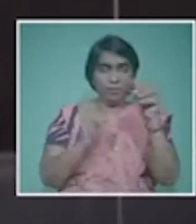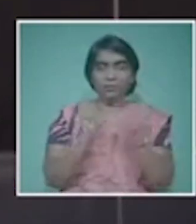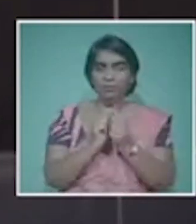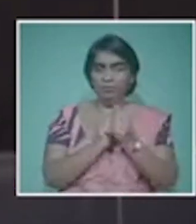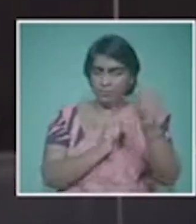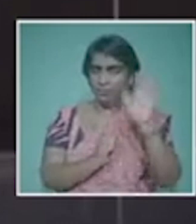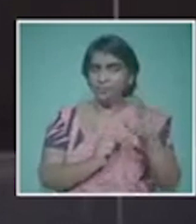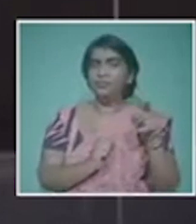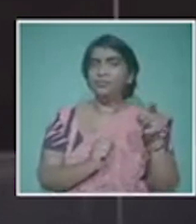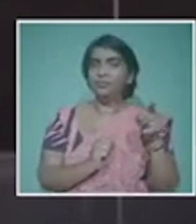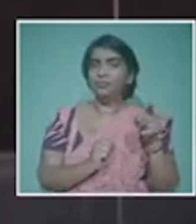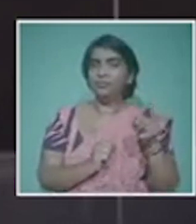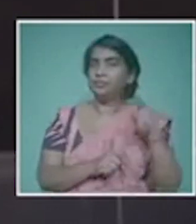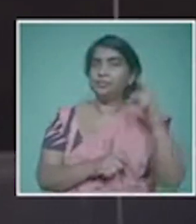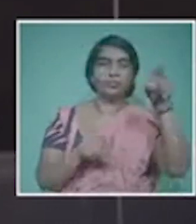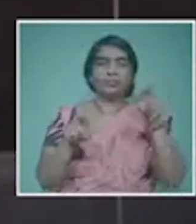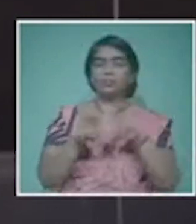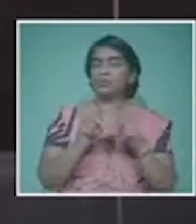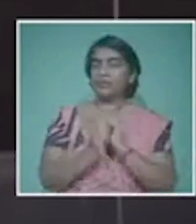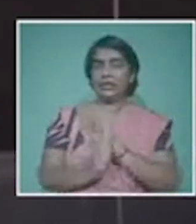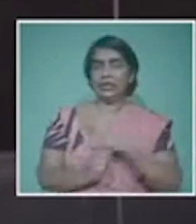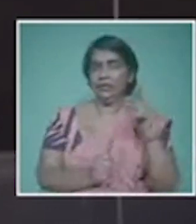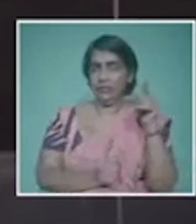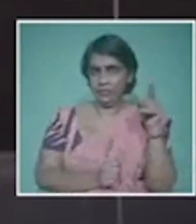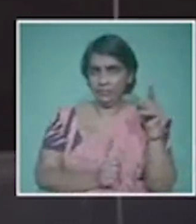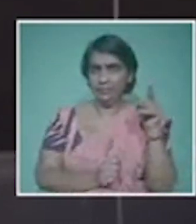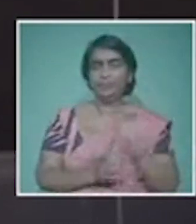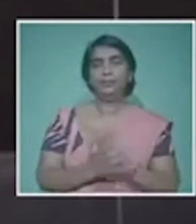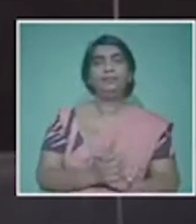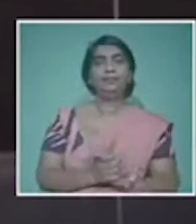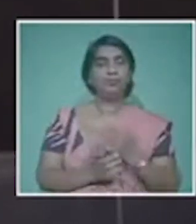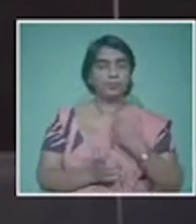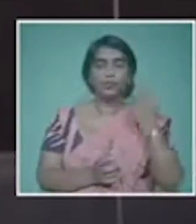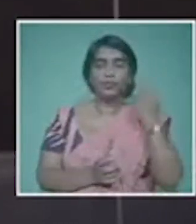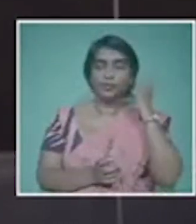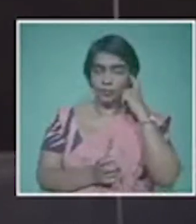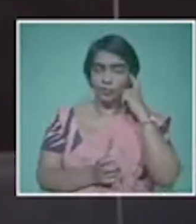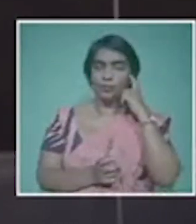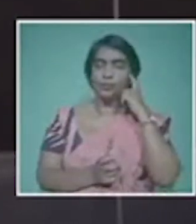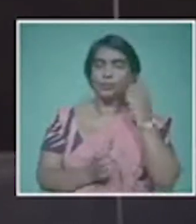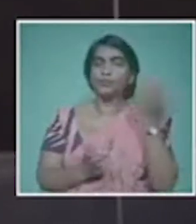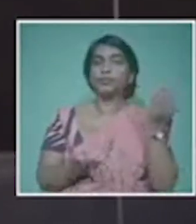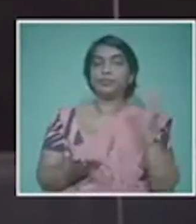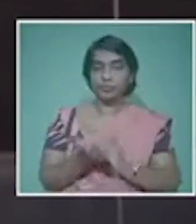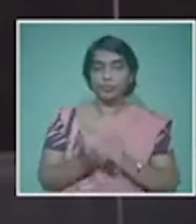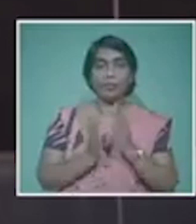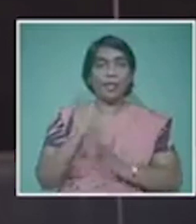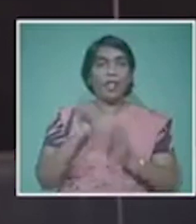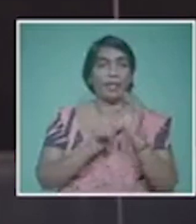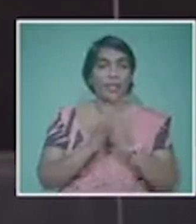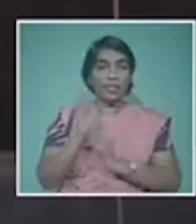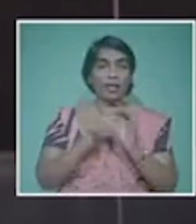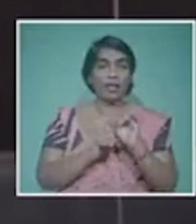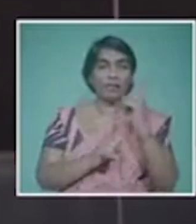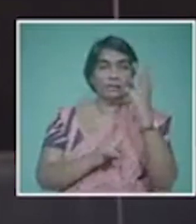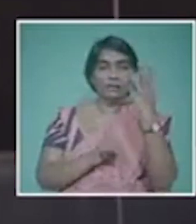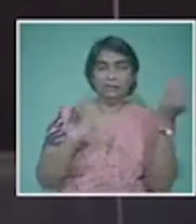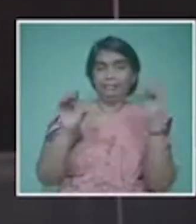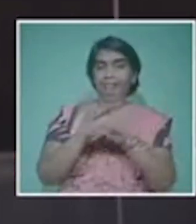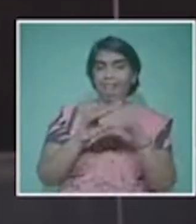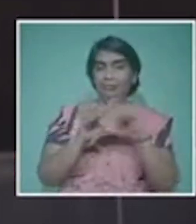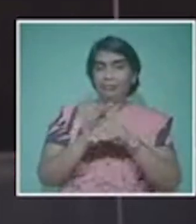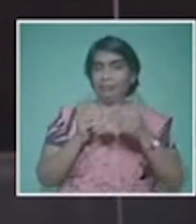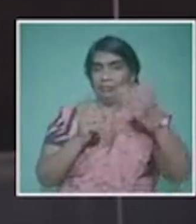அவர்களுக்கான செலவினங்களையும் அரசாங்கமே பொறுப்பேற்க வேண்டும். பங்குருத்தடைந்துள்ள இலங்கையில் தற்போது 60 அமைச்சர்கள் வரை பதவியில்